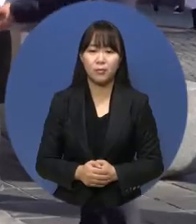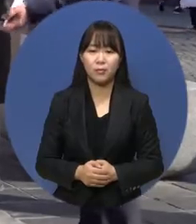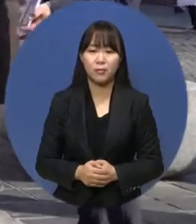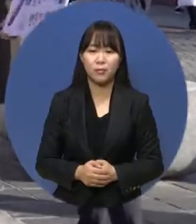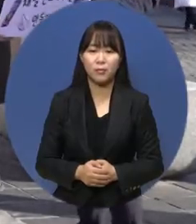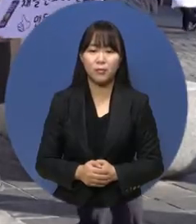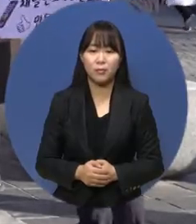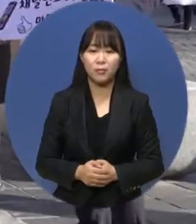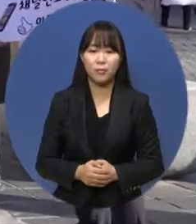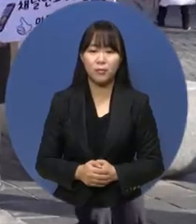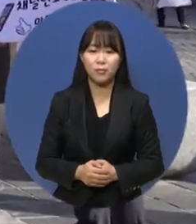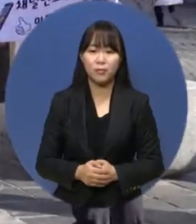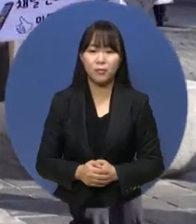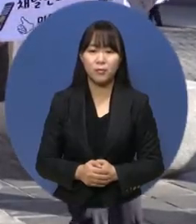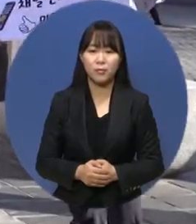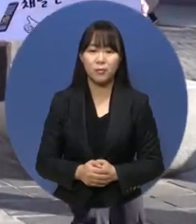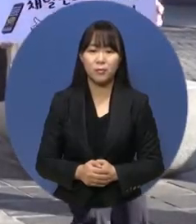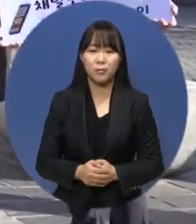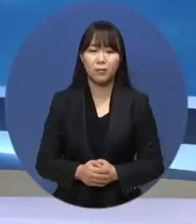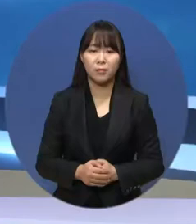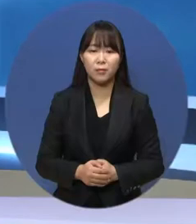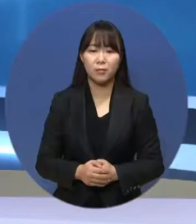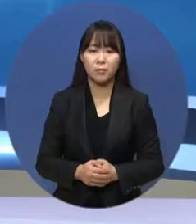방송 정하영 이었읍니다